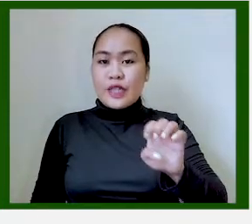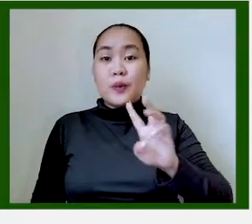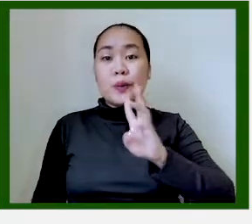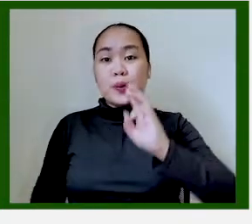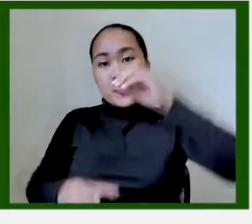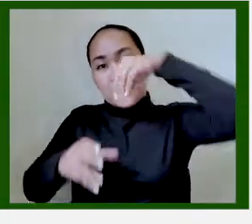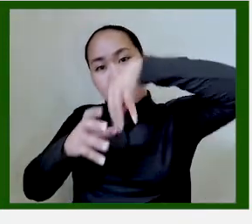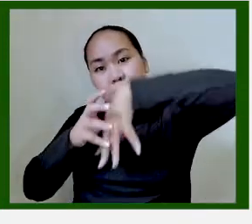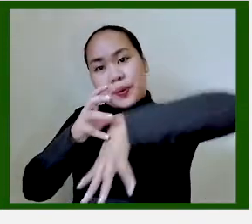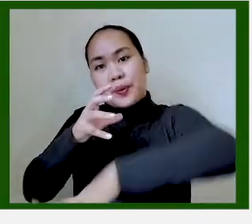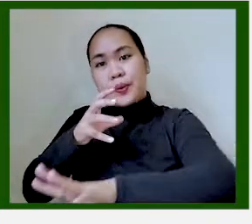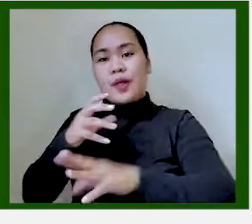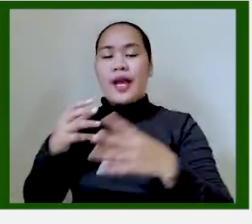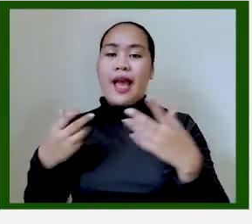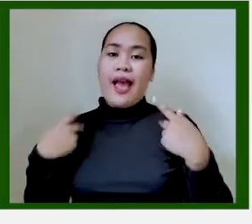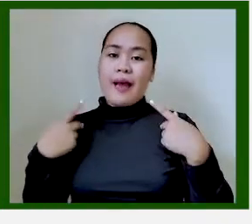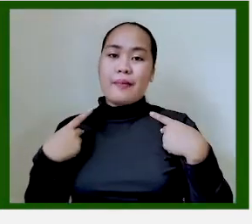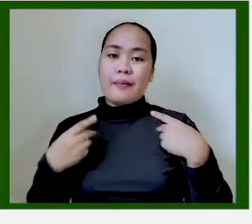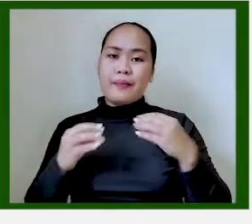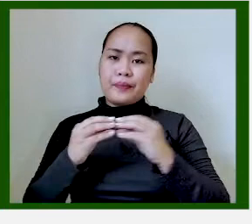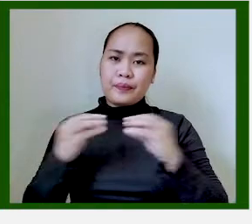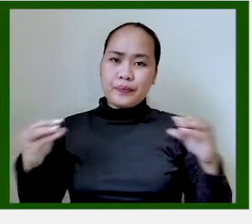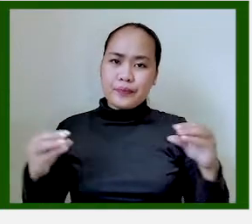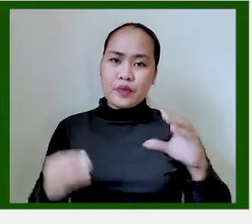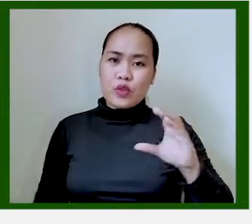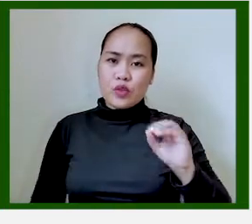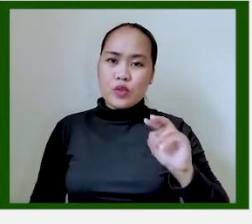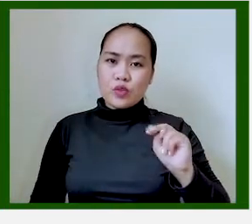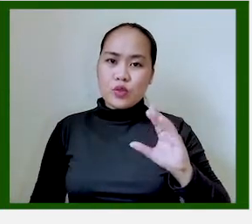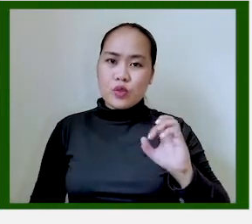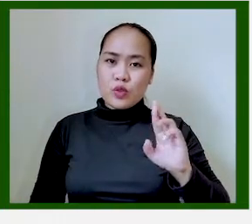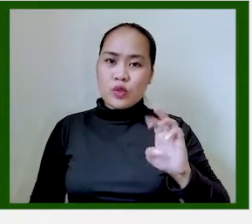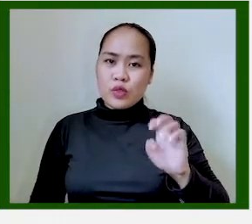then concrete pipe na yan or whatever material,